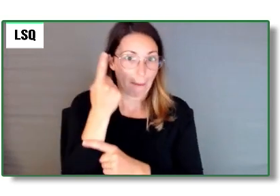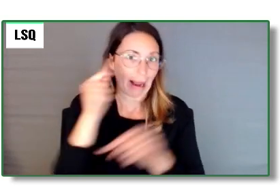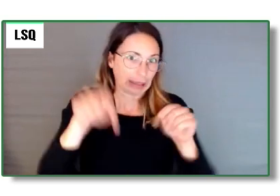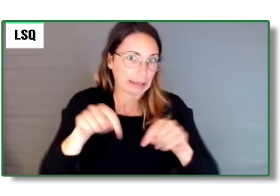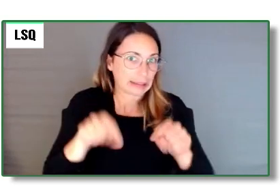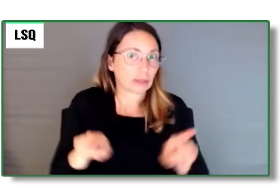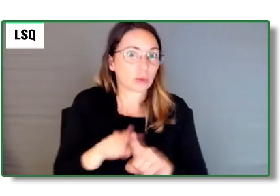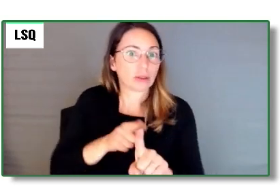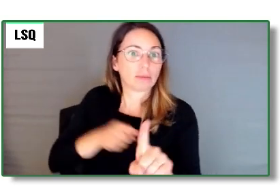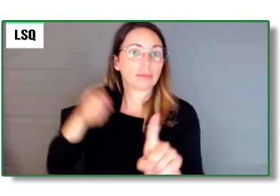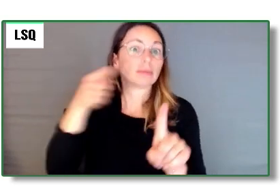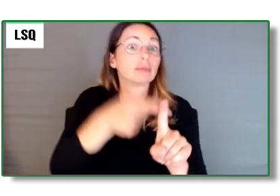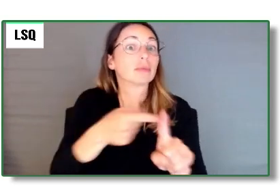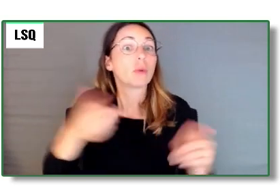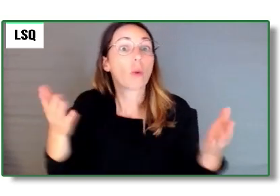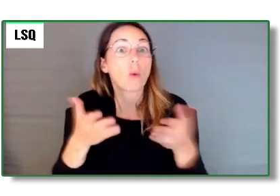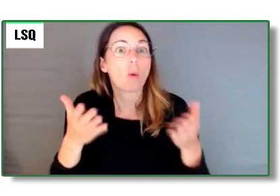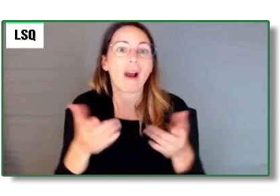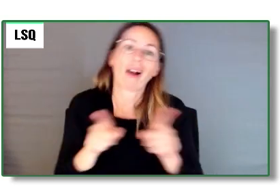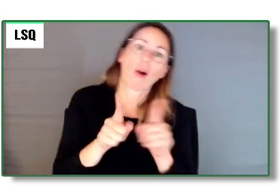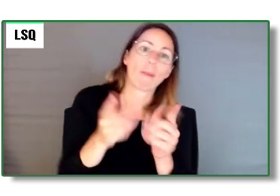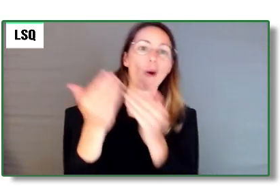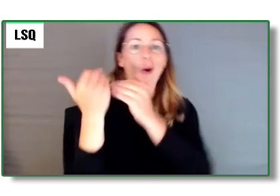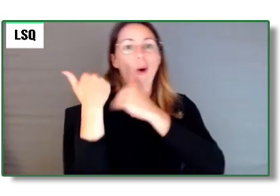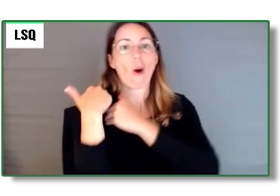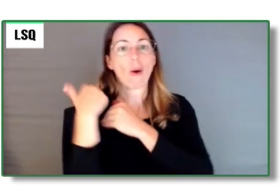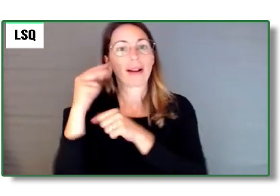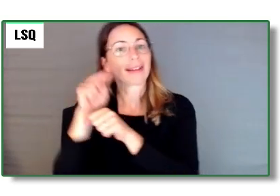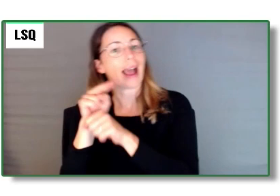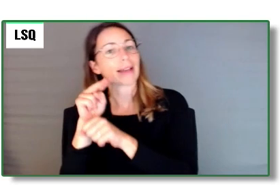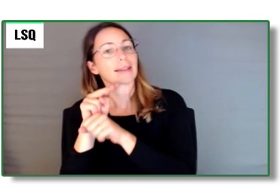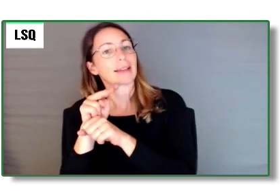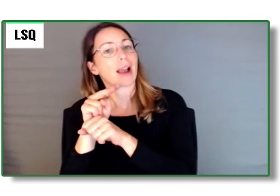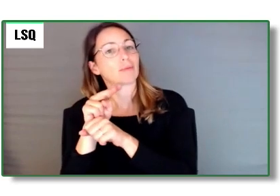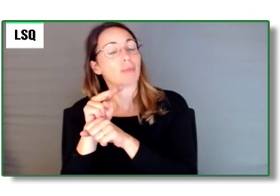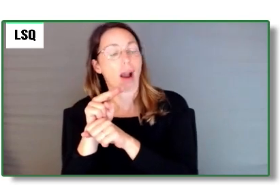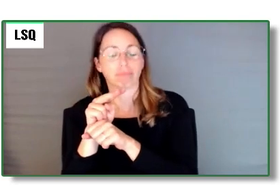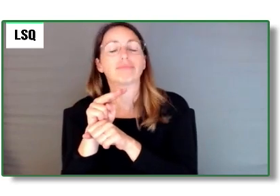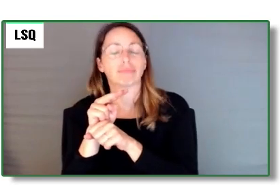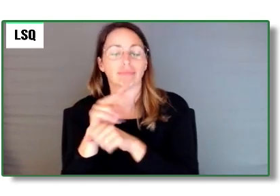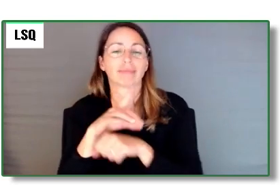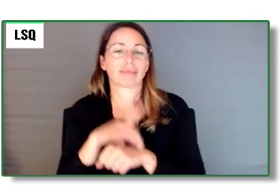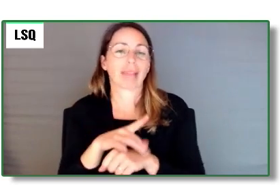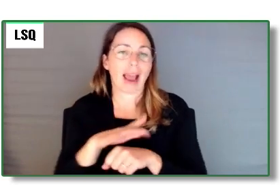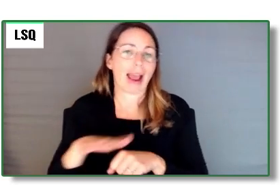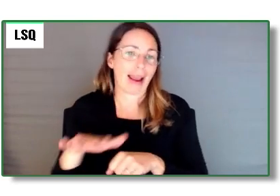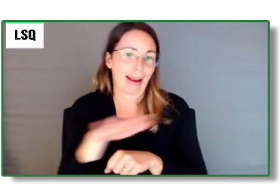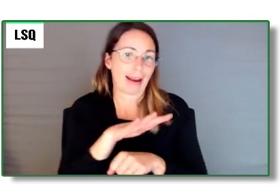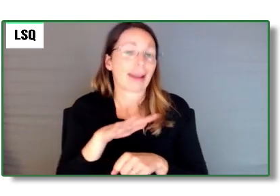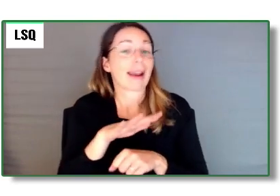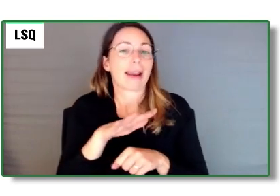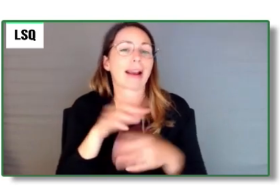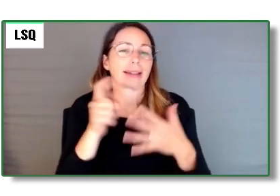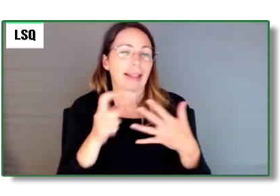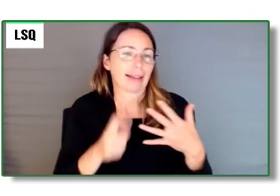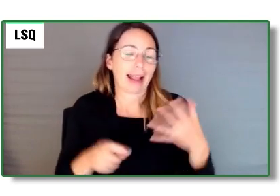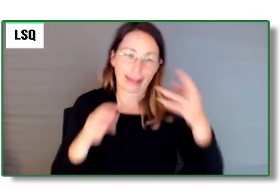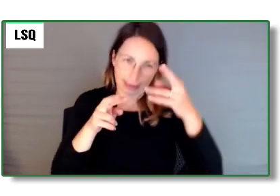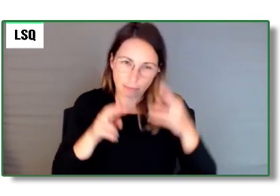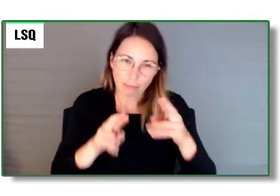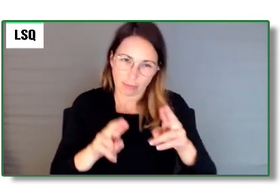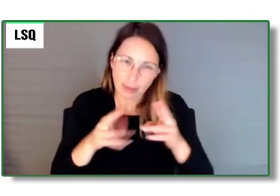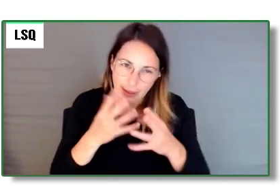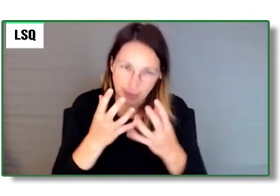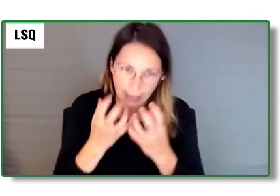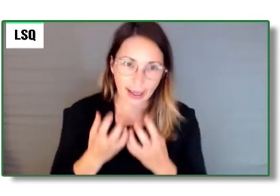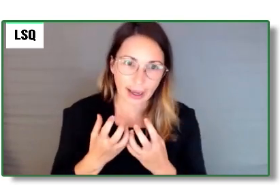gardiens et responsables de ces terres sacrées. Nous voulons également comprendre et nous réconcilier avec